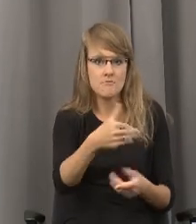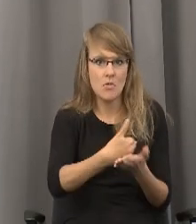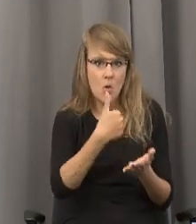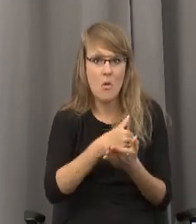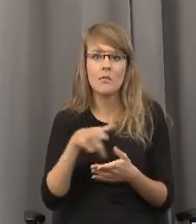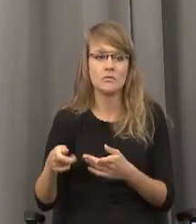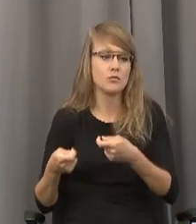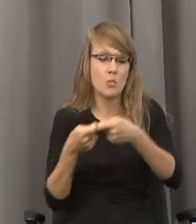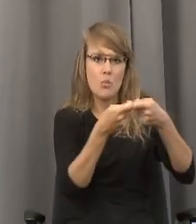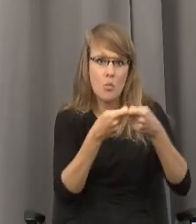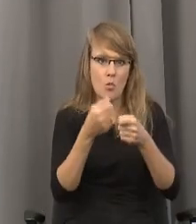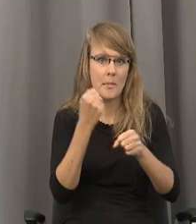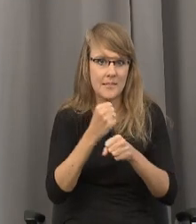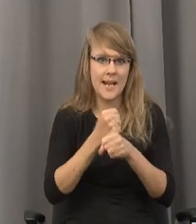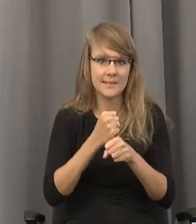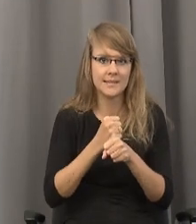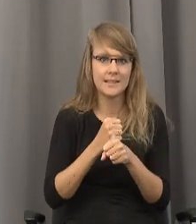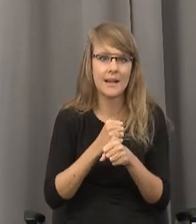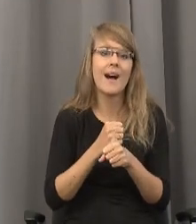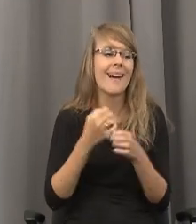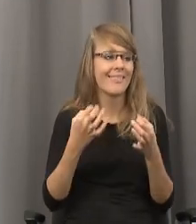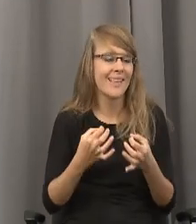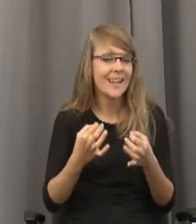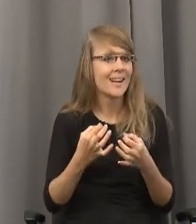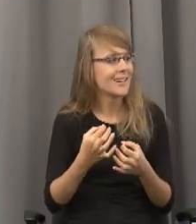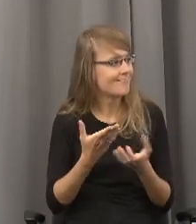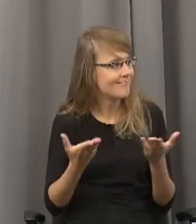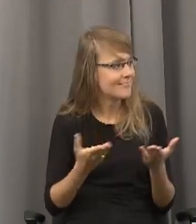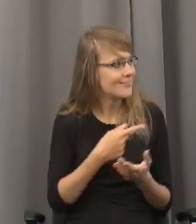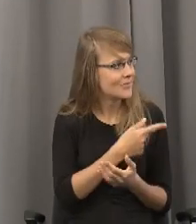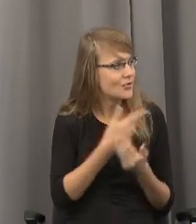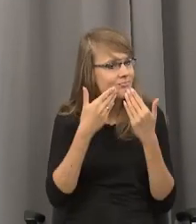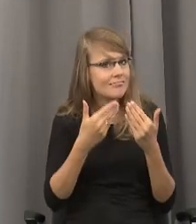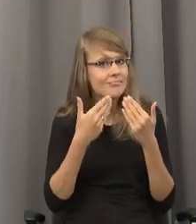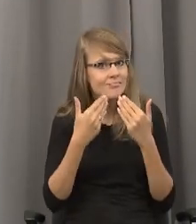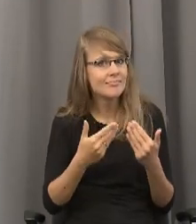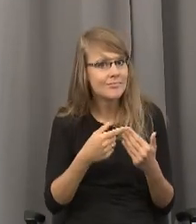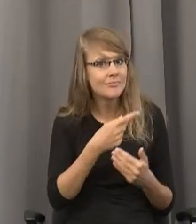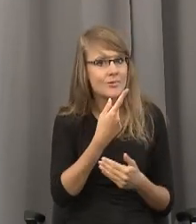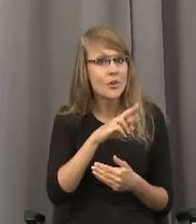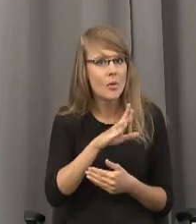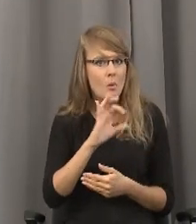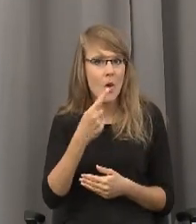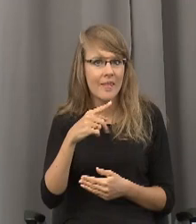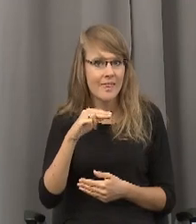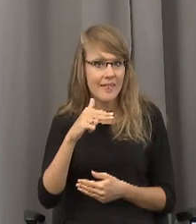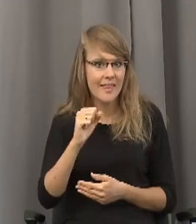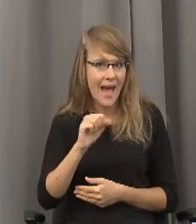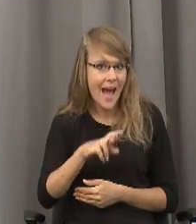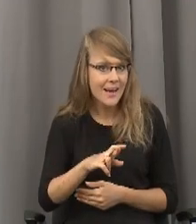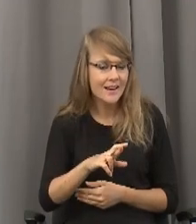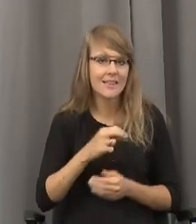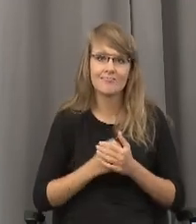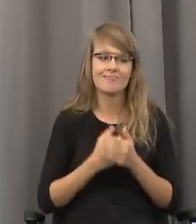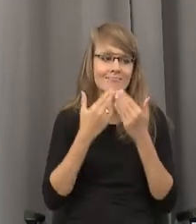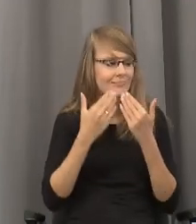z instytucją. Oczywiście szczególne teraz podziękowanie do pana doktora Adama Bodnara, już osobiste,